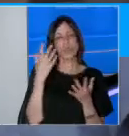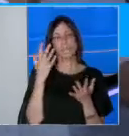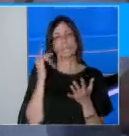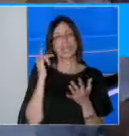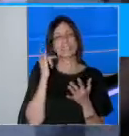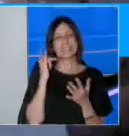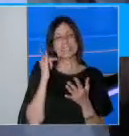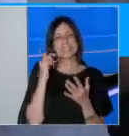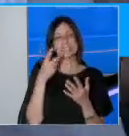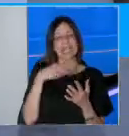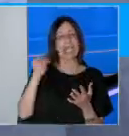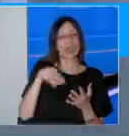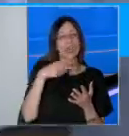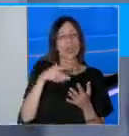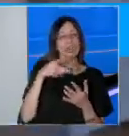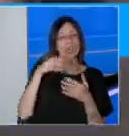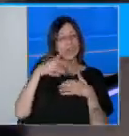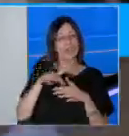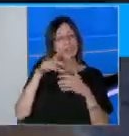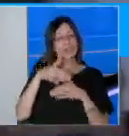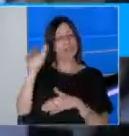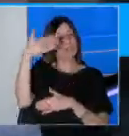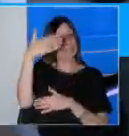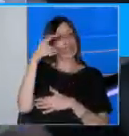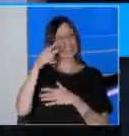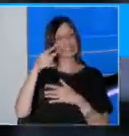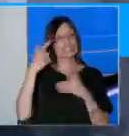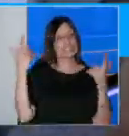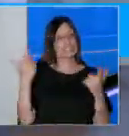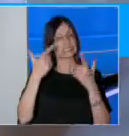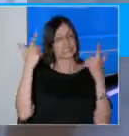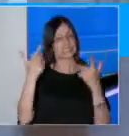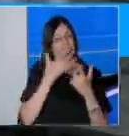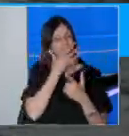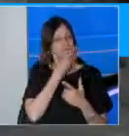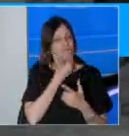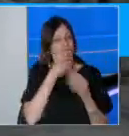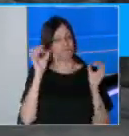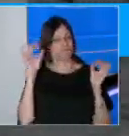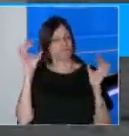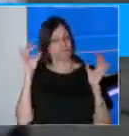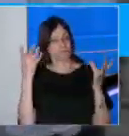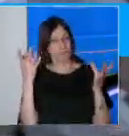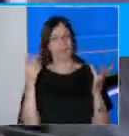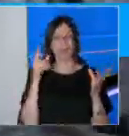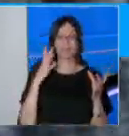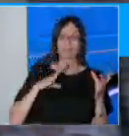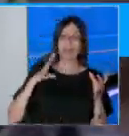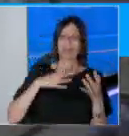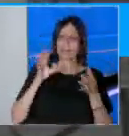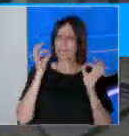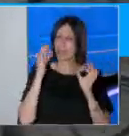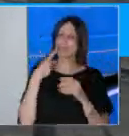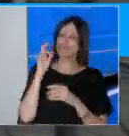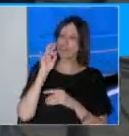ריקוד הדגלים, ומי שיודע מה זה מצעד הדגלים, זה אירוע ססגוני, זה אירוע יפה, זה אירוע ממלכתי, זה אירוע מיוחד, זה אירוע שמשתתפים